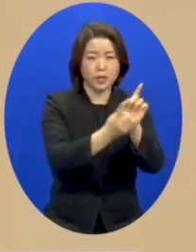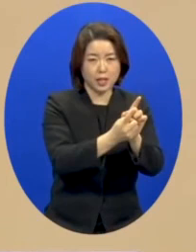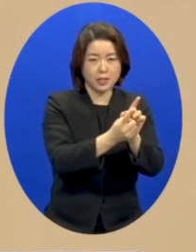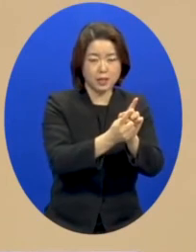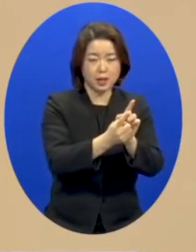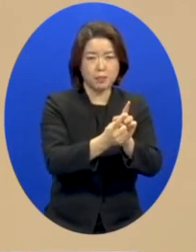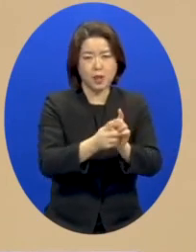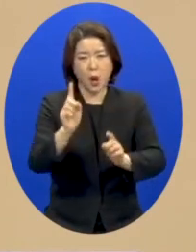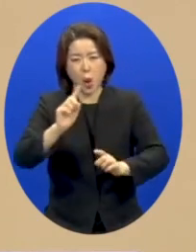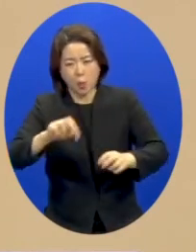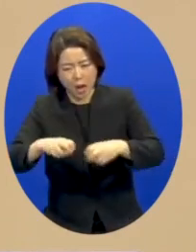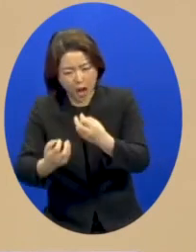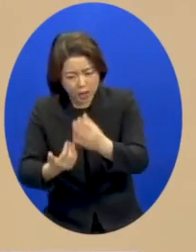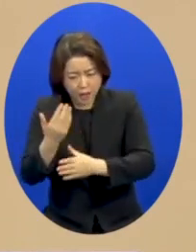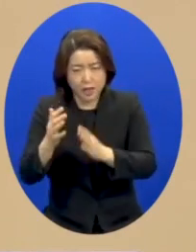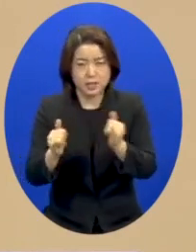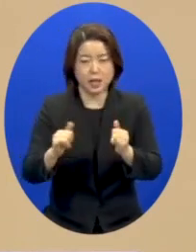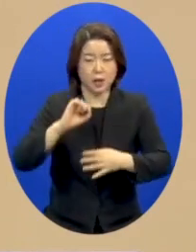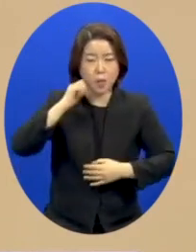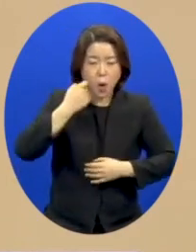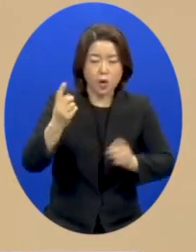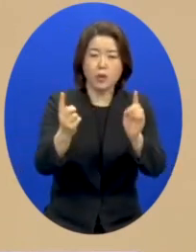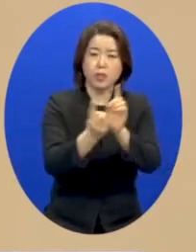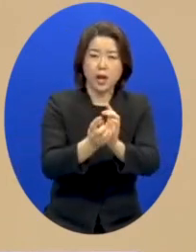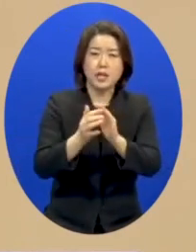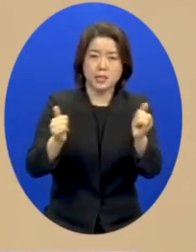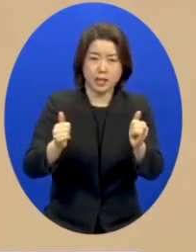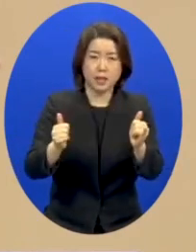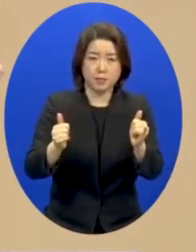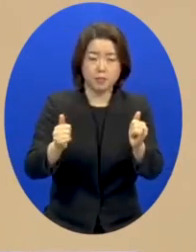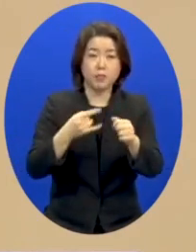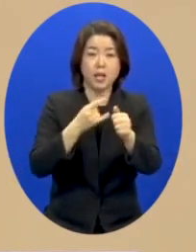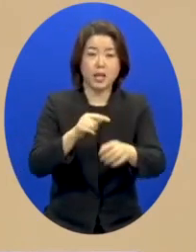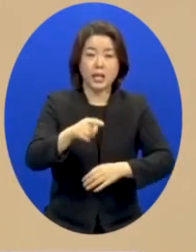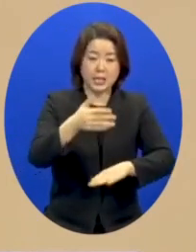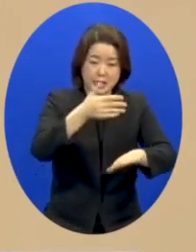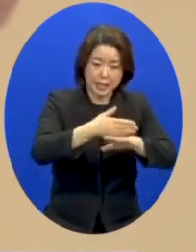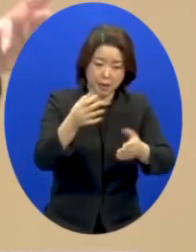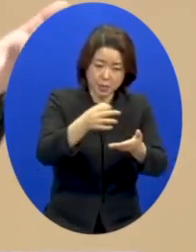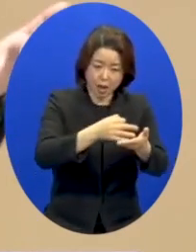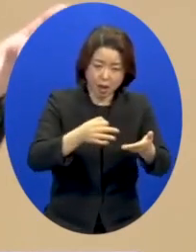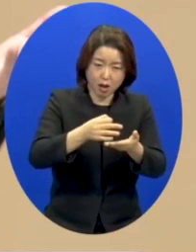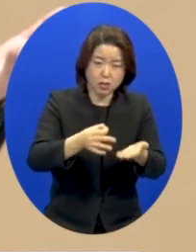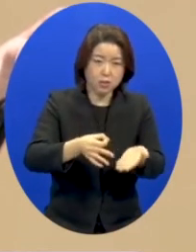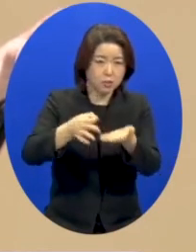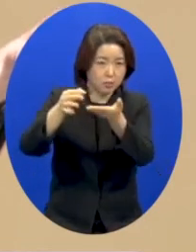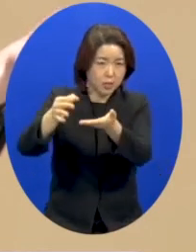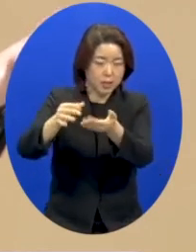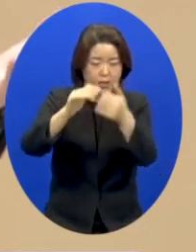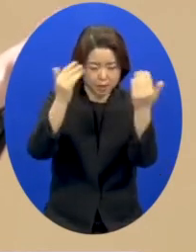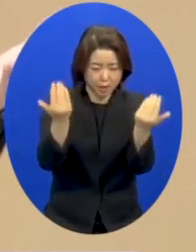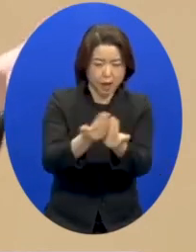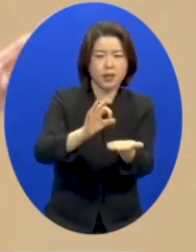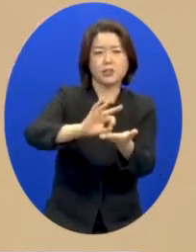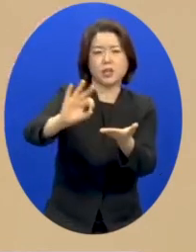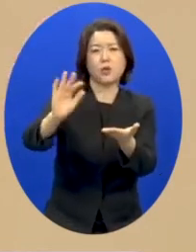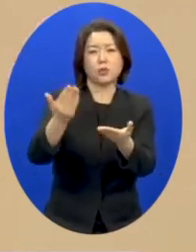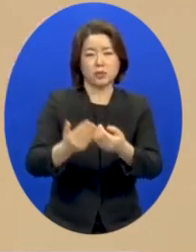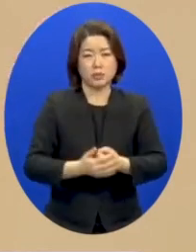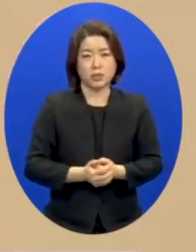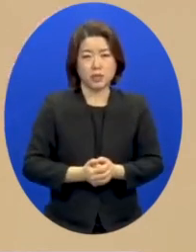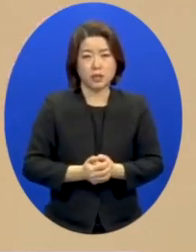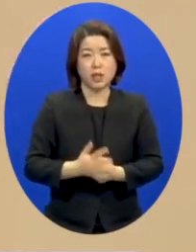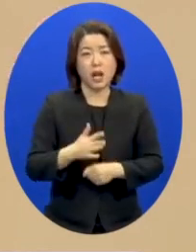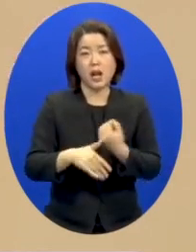사람, 어려움을 당한 사람에게 이 감사한 금이 다 쓰여지는 것입니다.